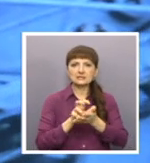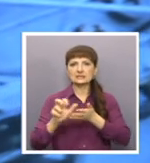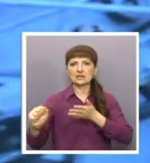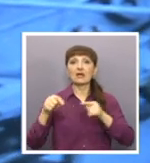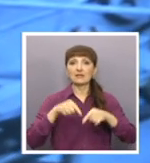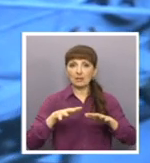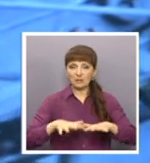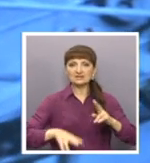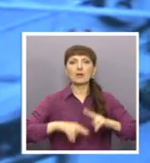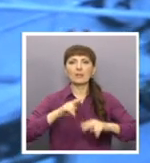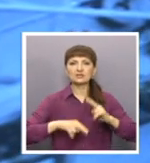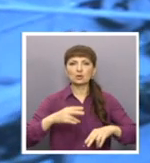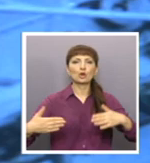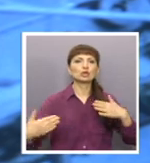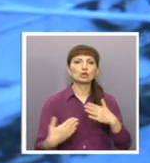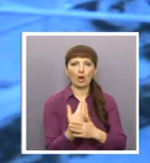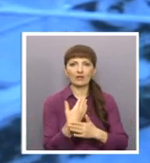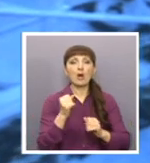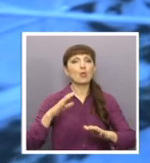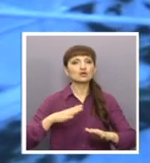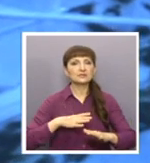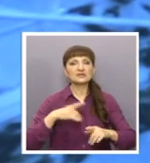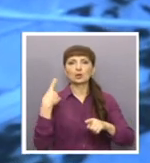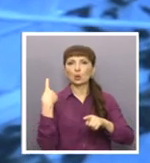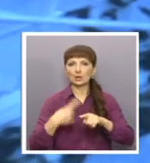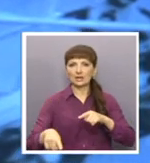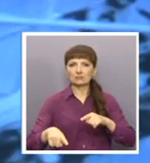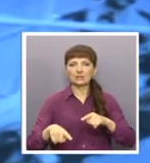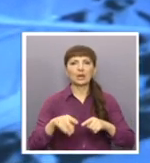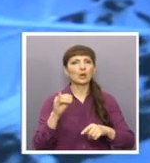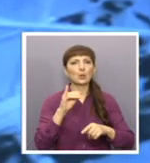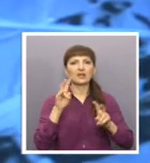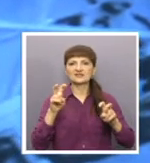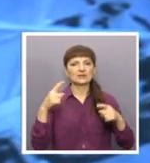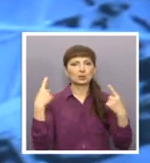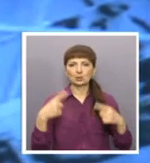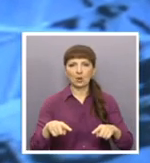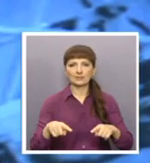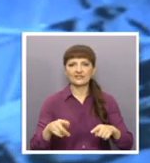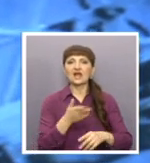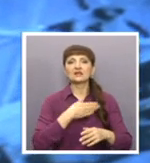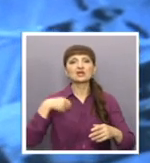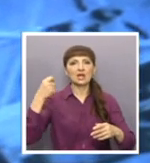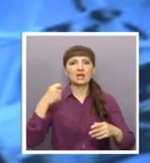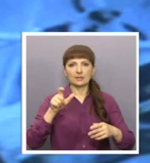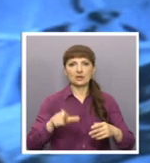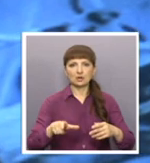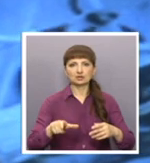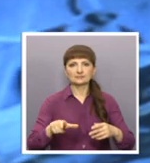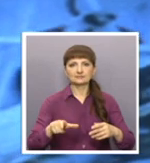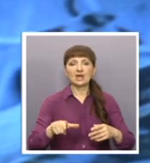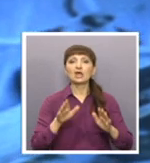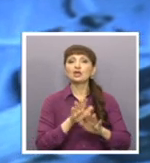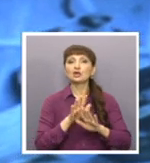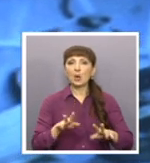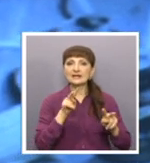на этом же месте построят новый. Может, даже под другим не юбилейным названием. Наш репортер Ильзат Акчурин не